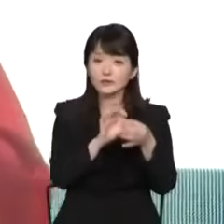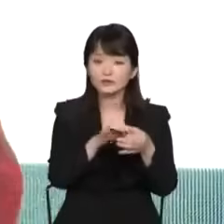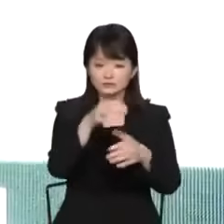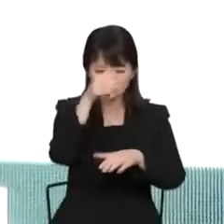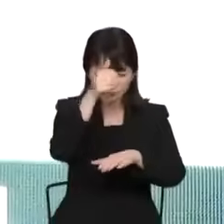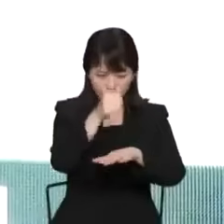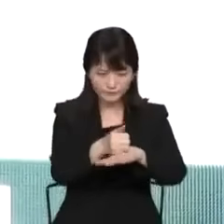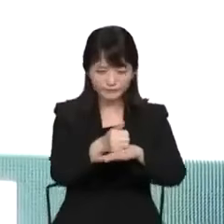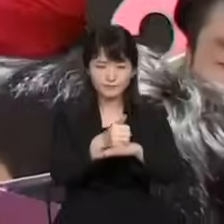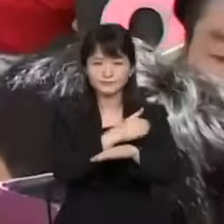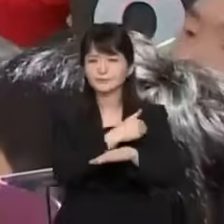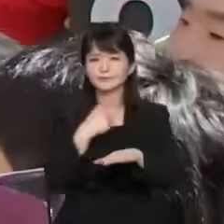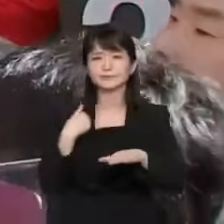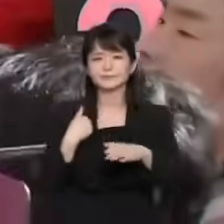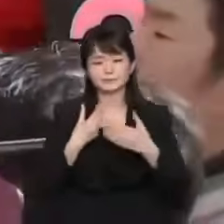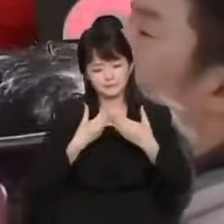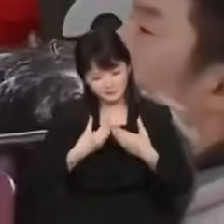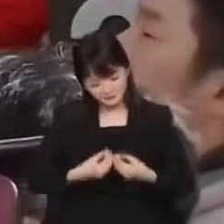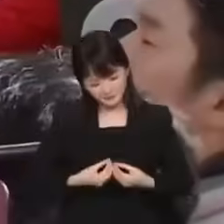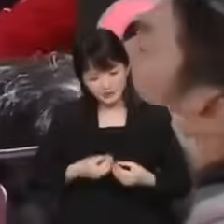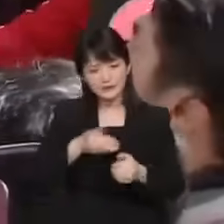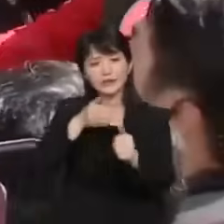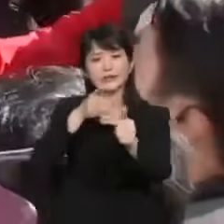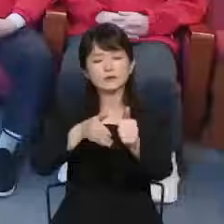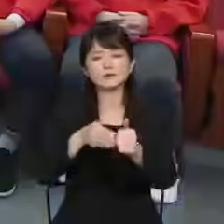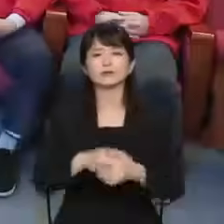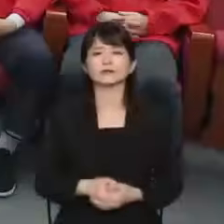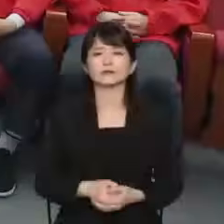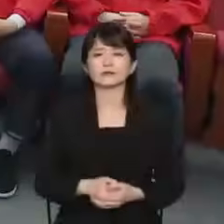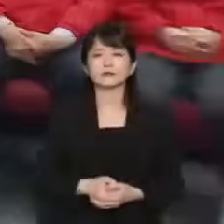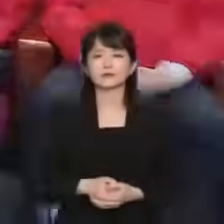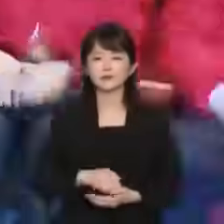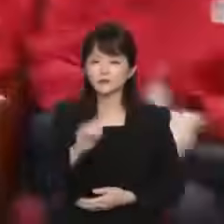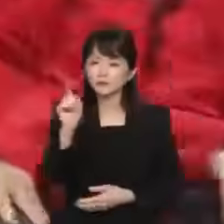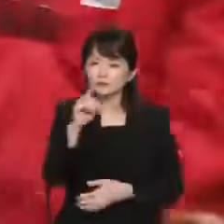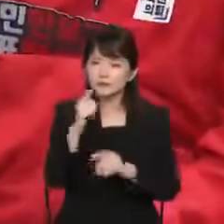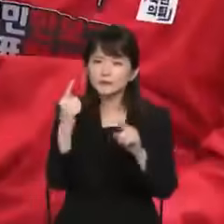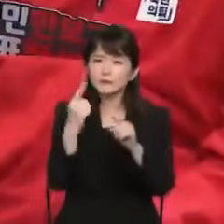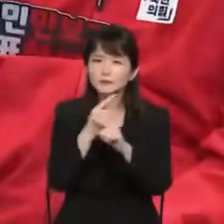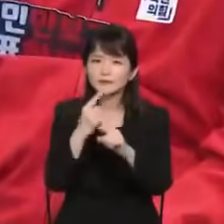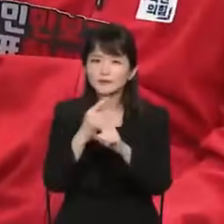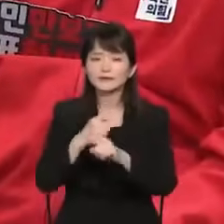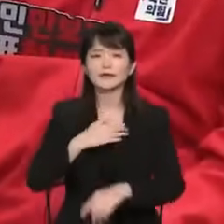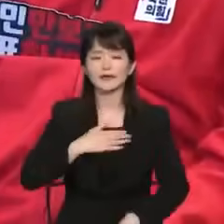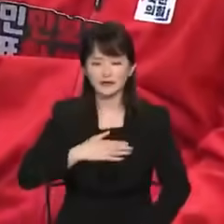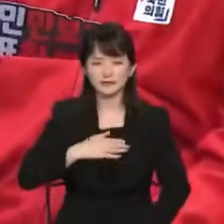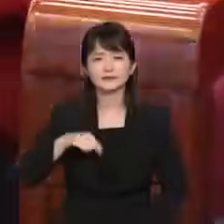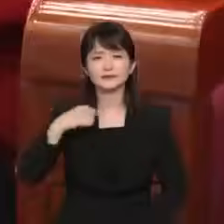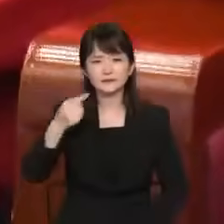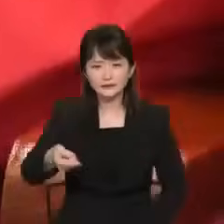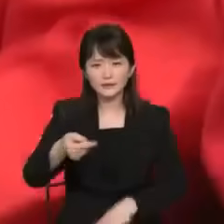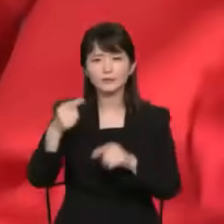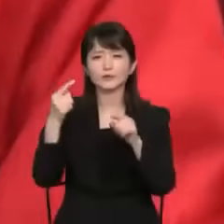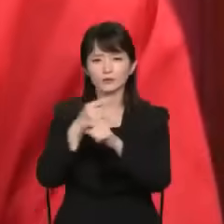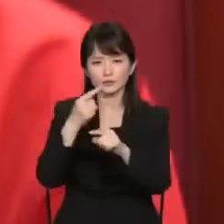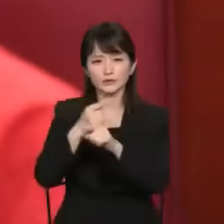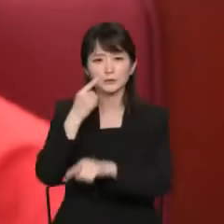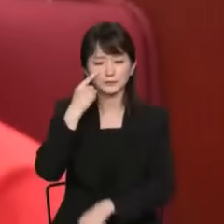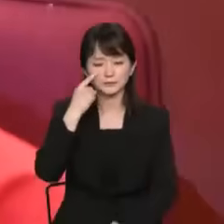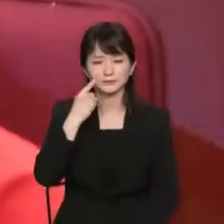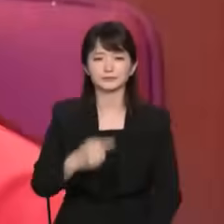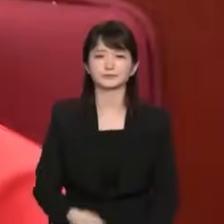결과에 대해 충분히 실망하자면서 그래서 무엇을 고쳐야 할지 알아내 고치자고 했습니다.